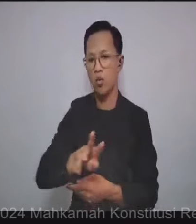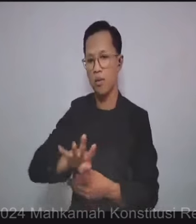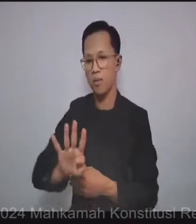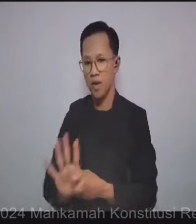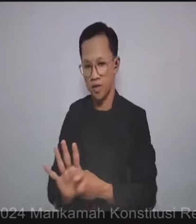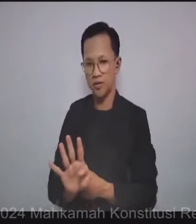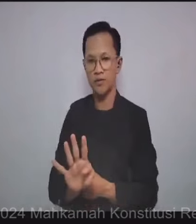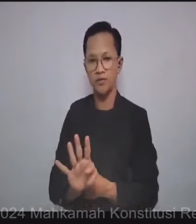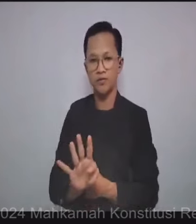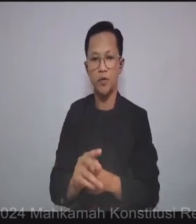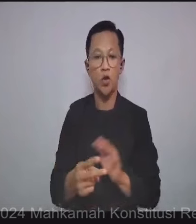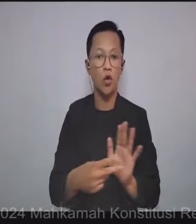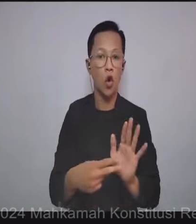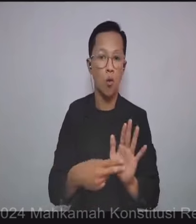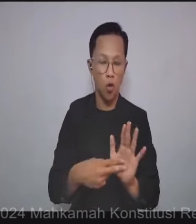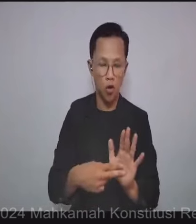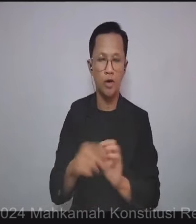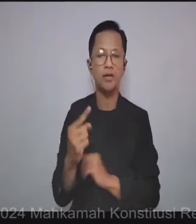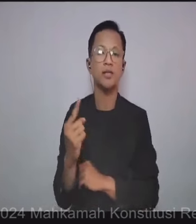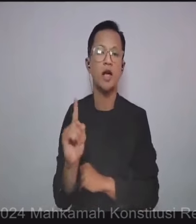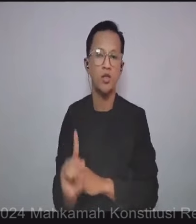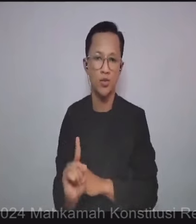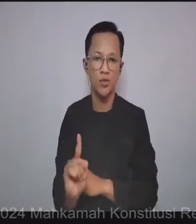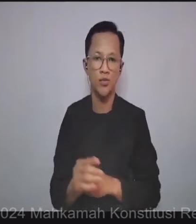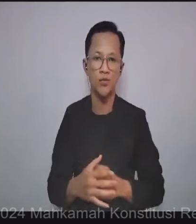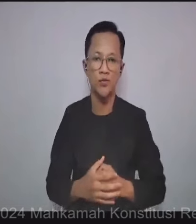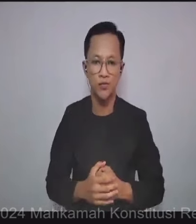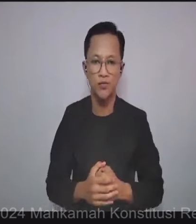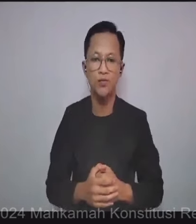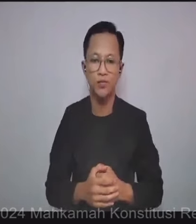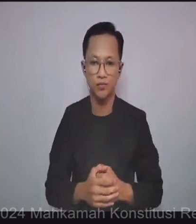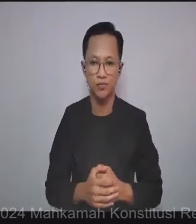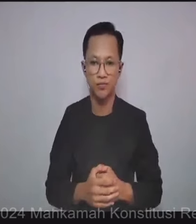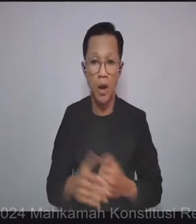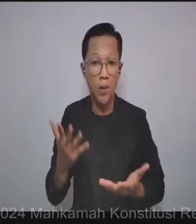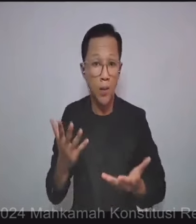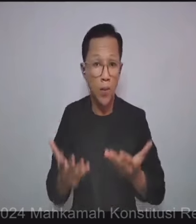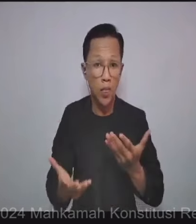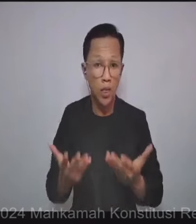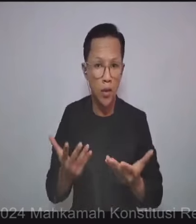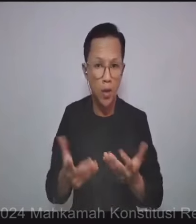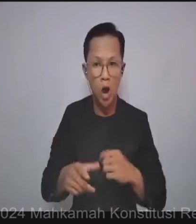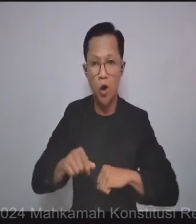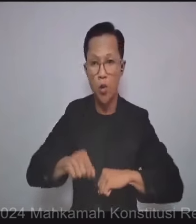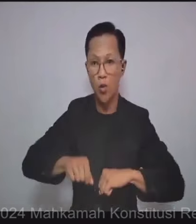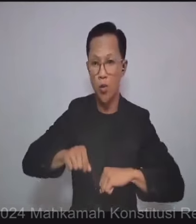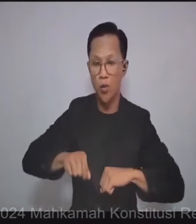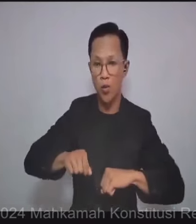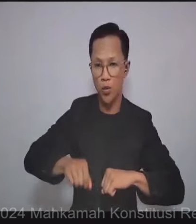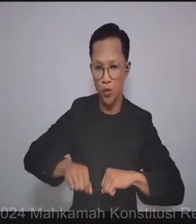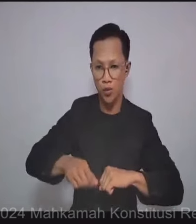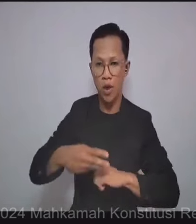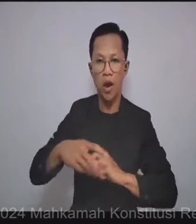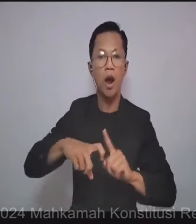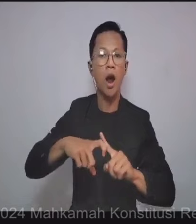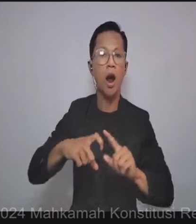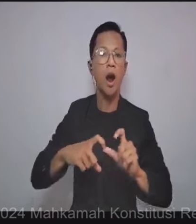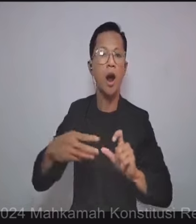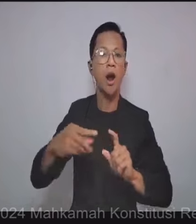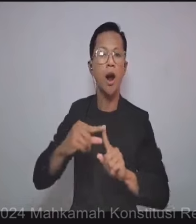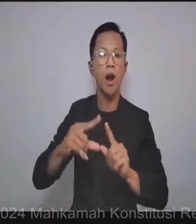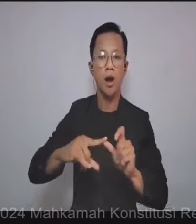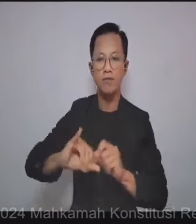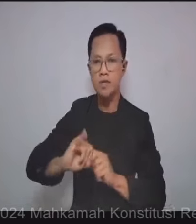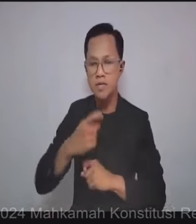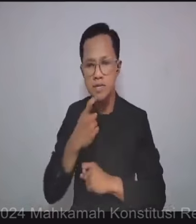dengan nomor urut satu berdasarkan pertimbangan hukum di atas Eksepsi pihak terkait mengenai kedudukan hukum